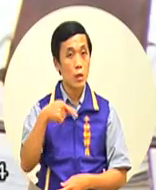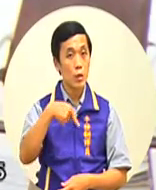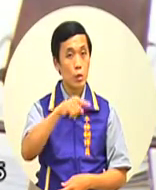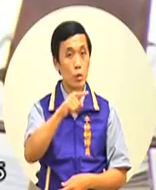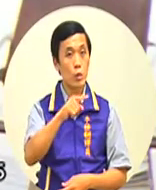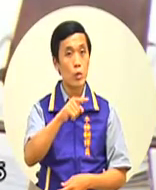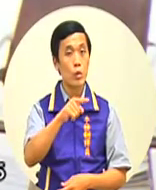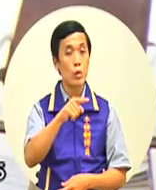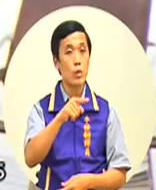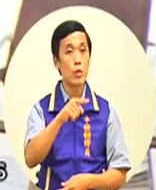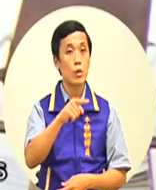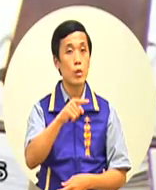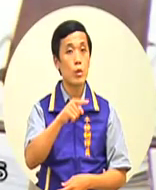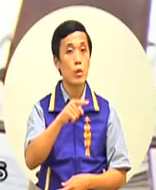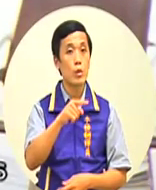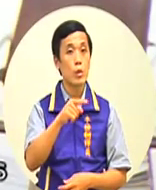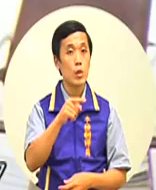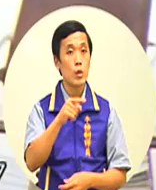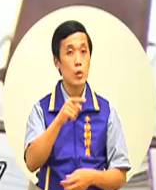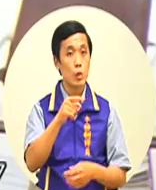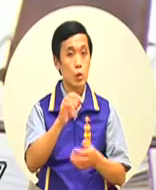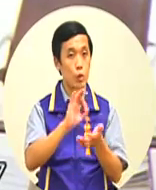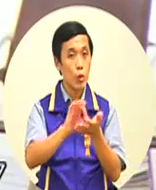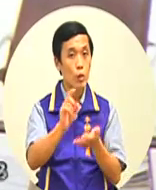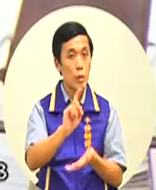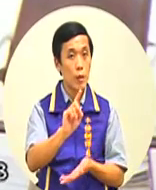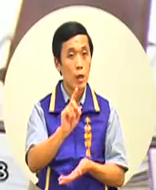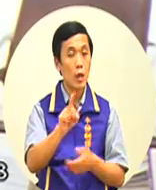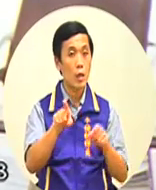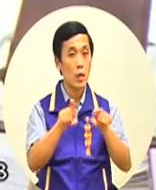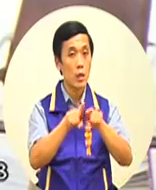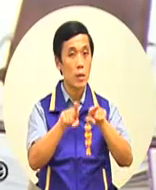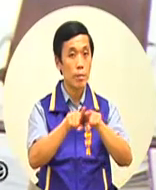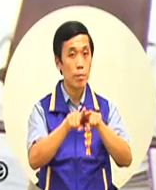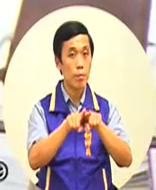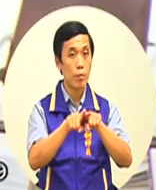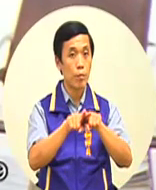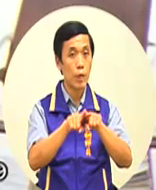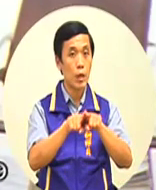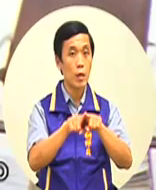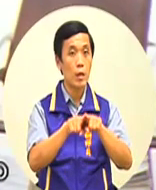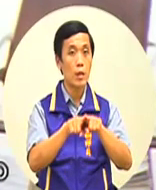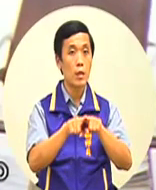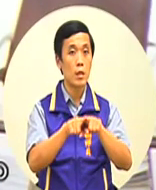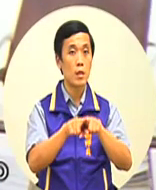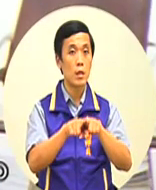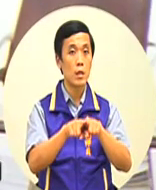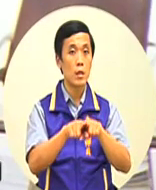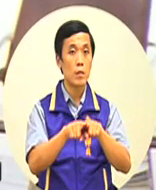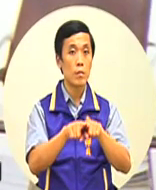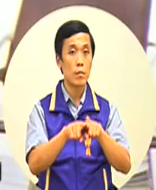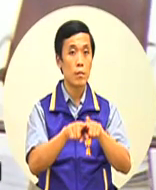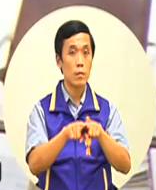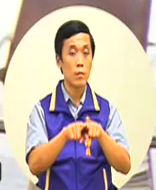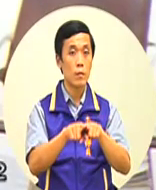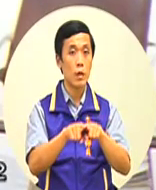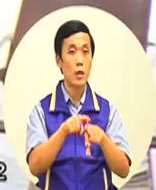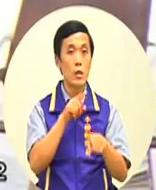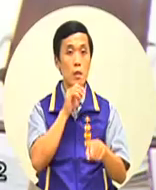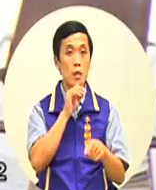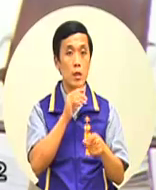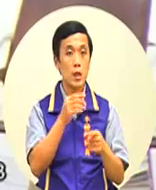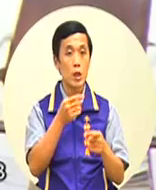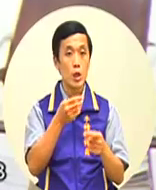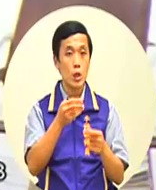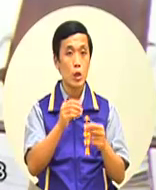游戏博，但是因为有可能去用一种一般的一种那款就是那个撕毁的时候，他